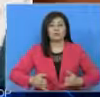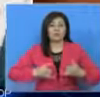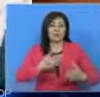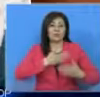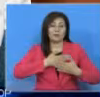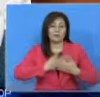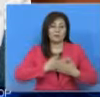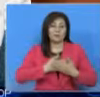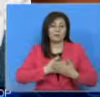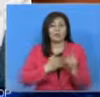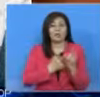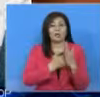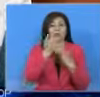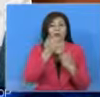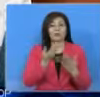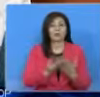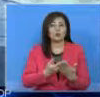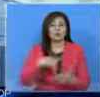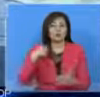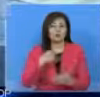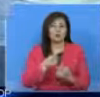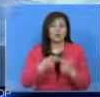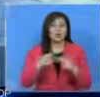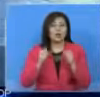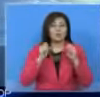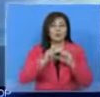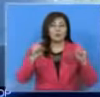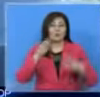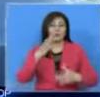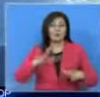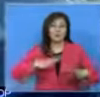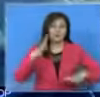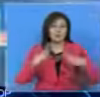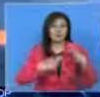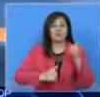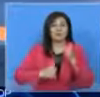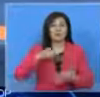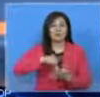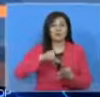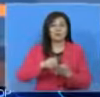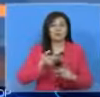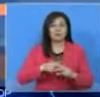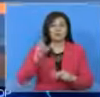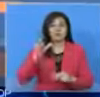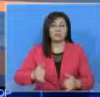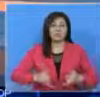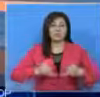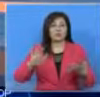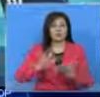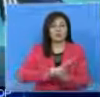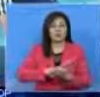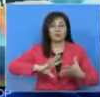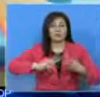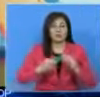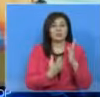белсенділігі жылы өткен сайын артып келеді. Олар бүгінге дейін өзге спорттық мекемелерде жаттығып, түрлі жарыстарға қатысып жүр. Бұл азаматтар үшін бәрі тегін,